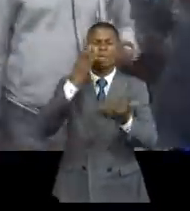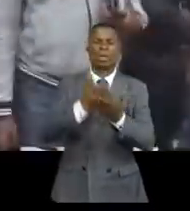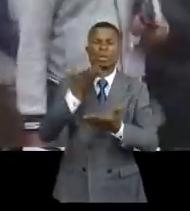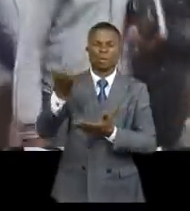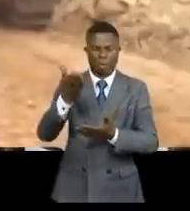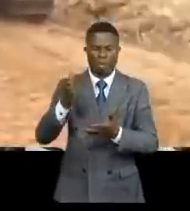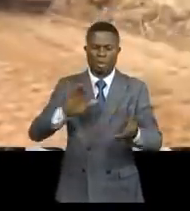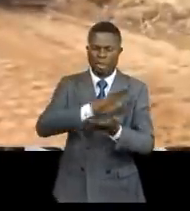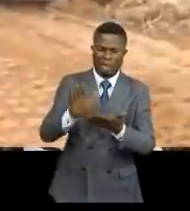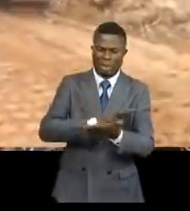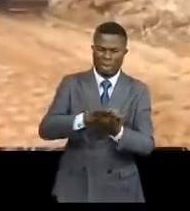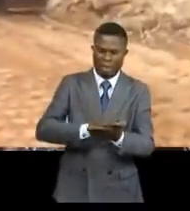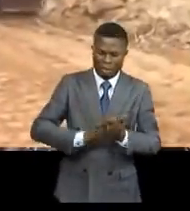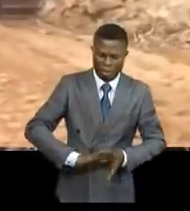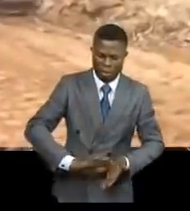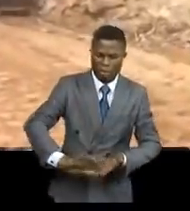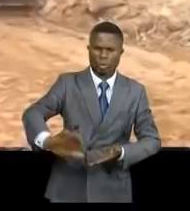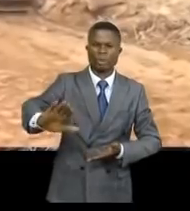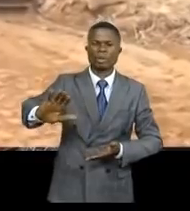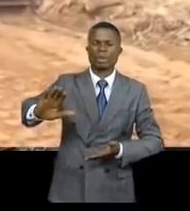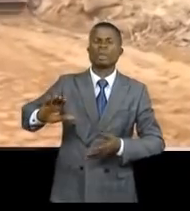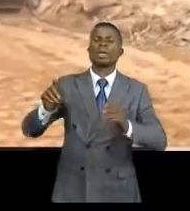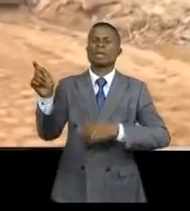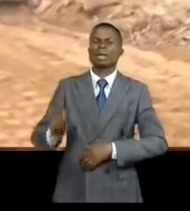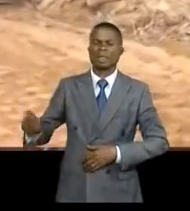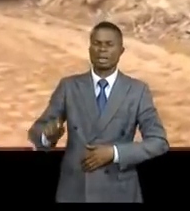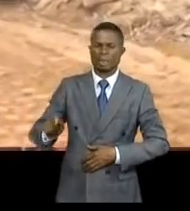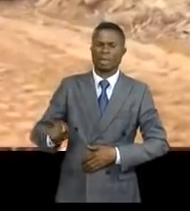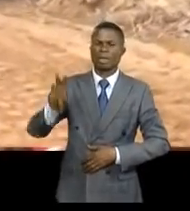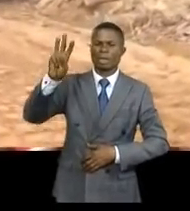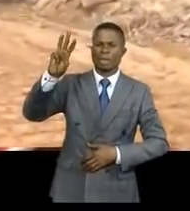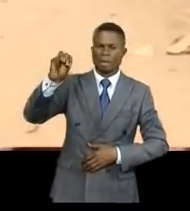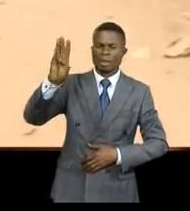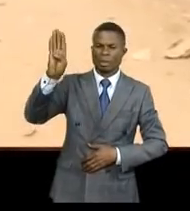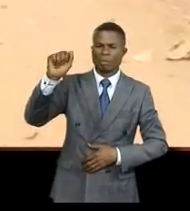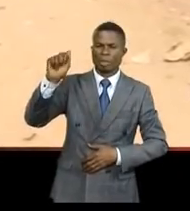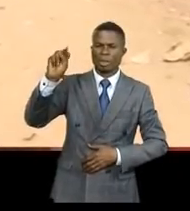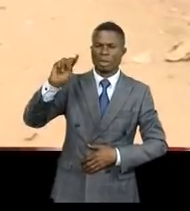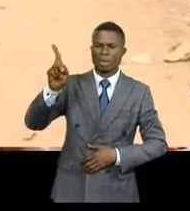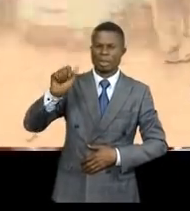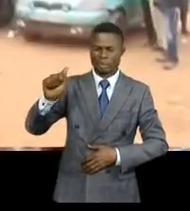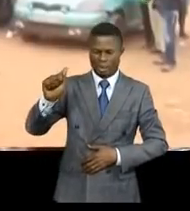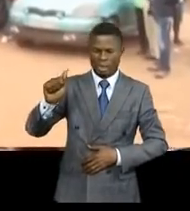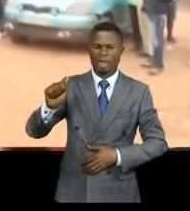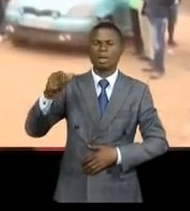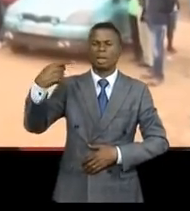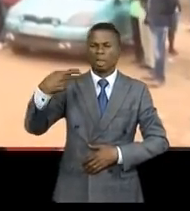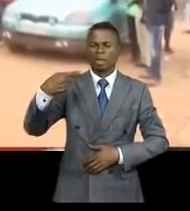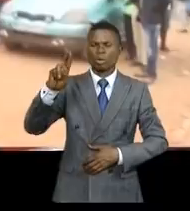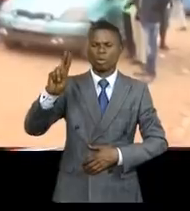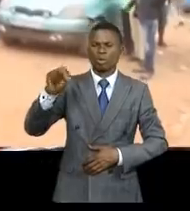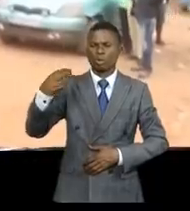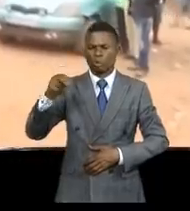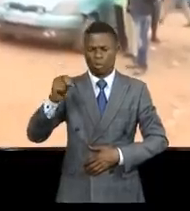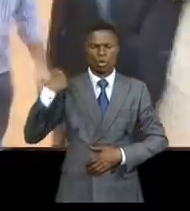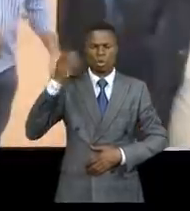train de remblayer les axes routiers phares du chef-lieu du territoire portant le même nom. C'est avant le bétonnage proprement dit. Le gouverneur du Congo